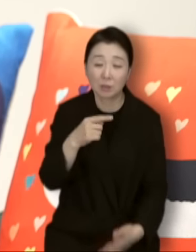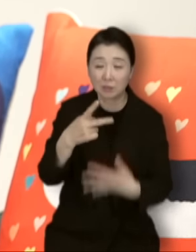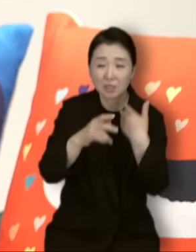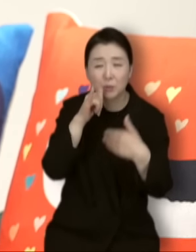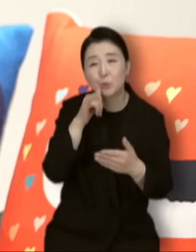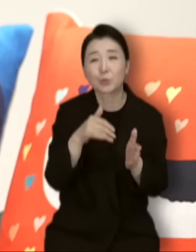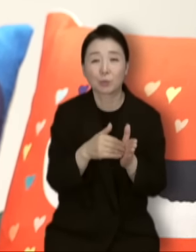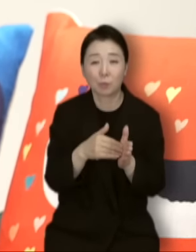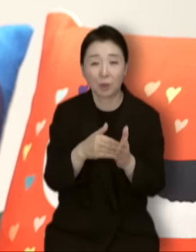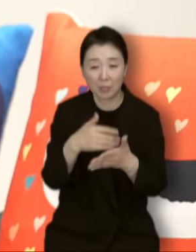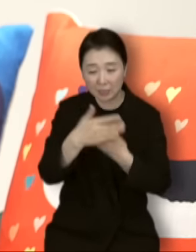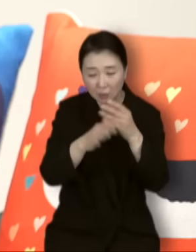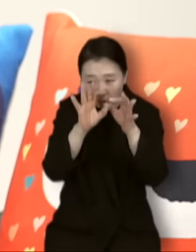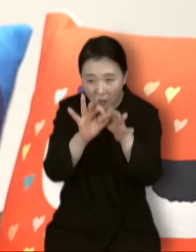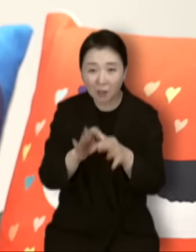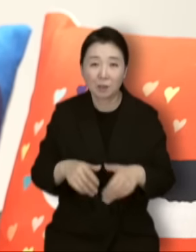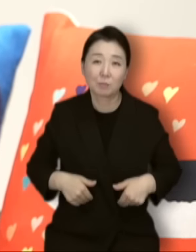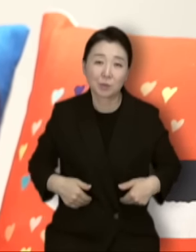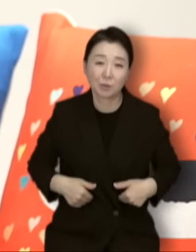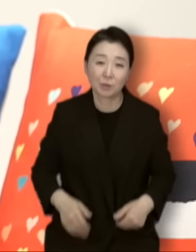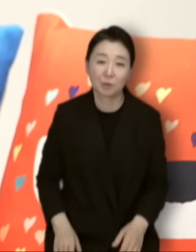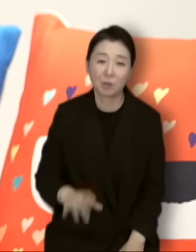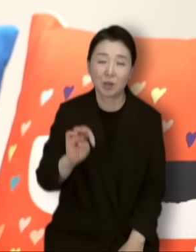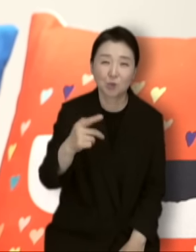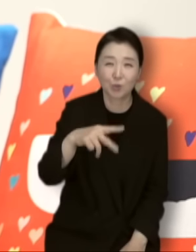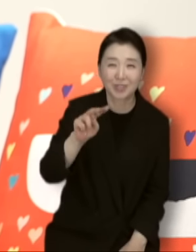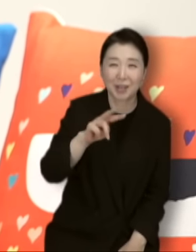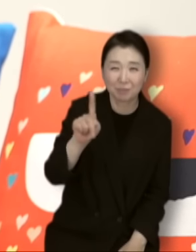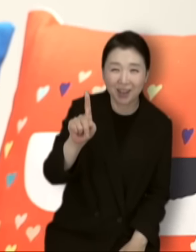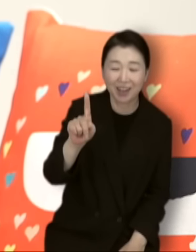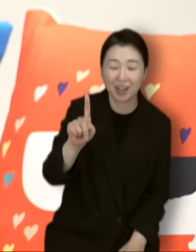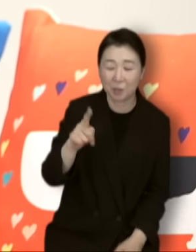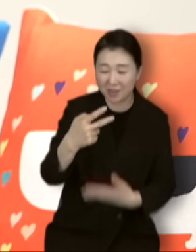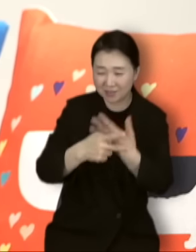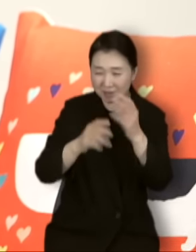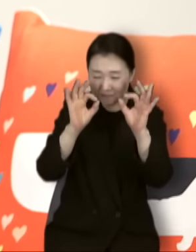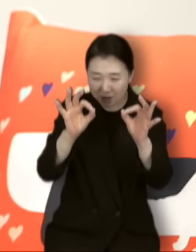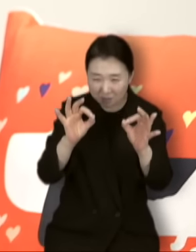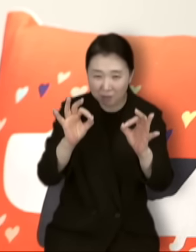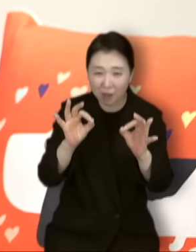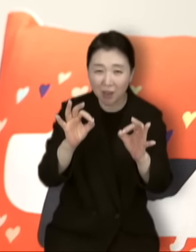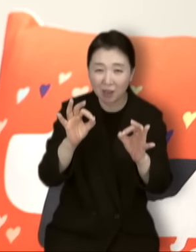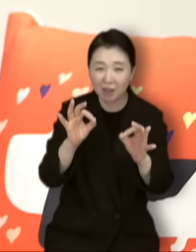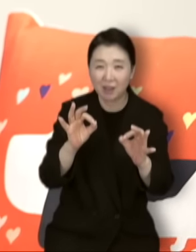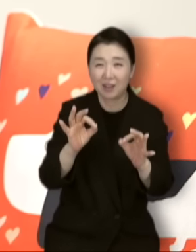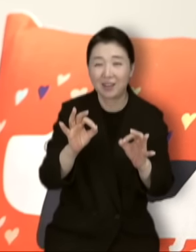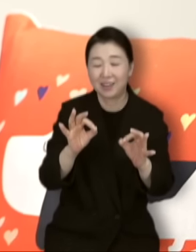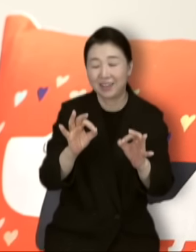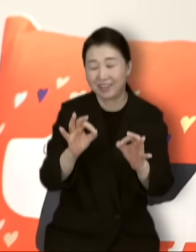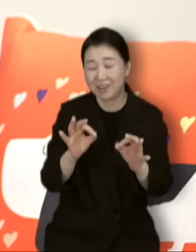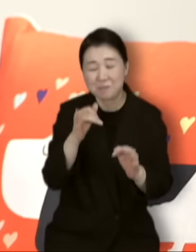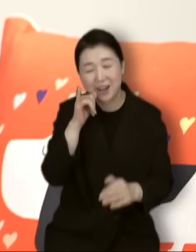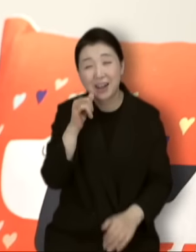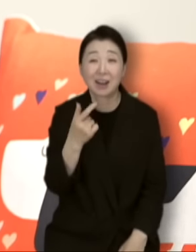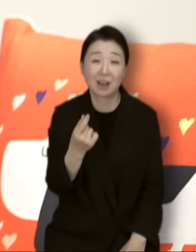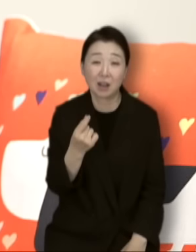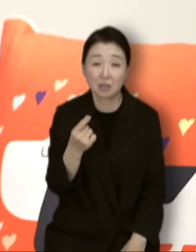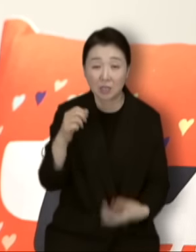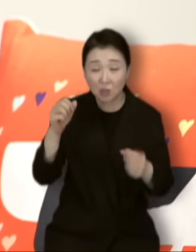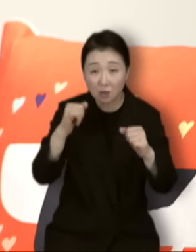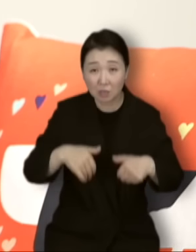뭐였냐면 드라마에 중독이 돼 가지고 계속 봐야 되는군요 사마부 시작해 가지고 이제 막 드라마에 꽃 쳐가지고 미국생활 때 조금조금씩 보고